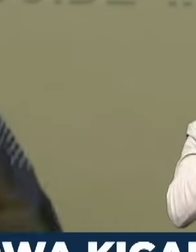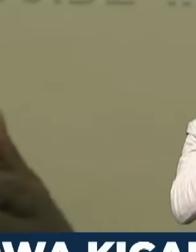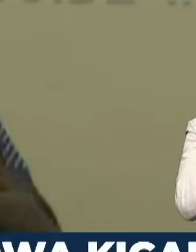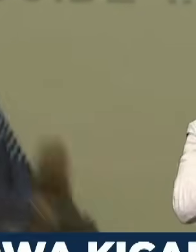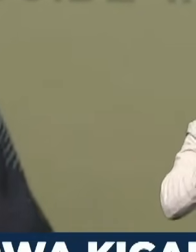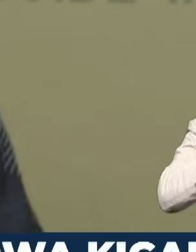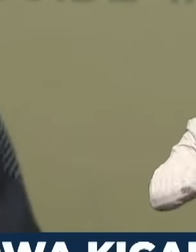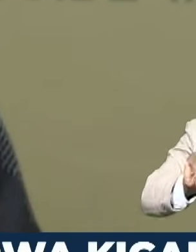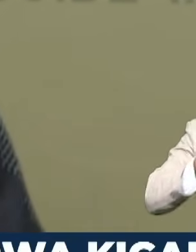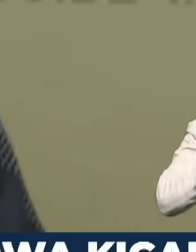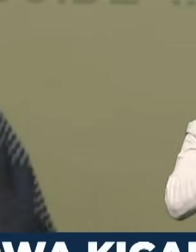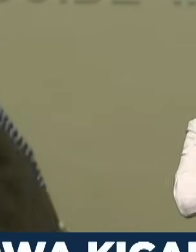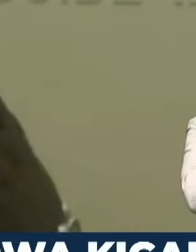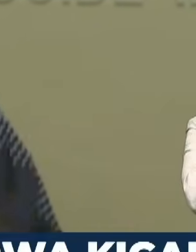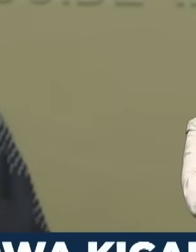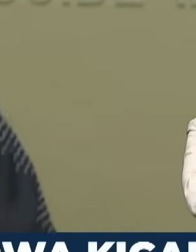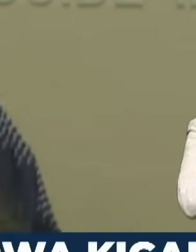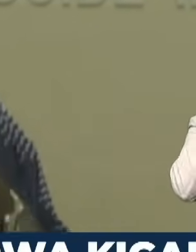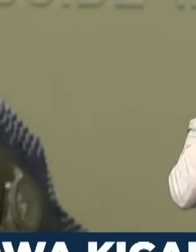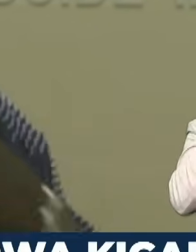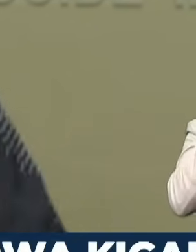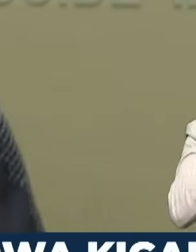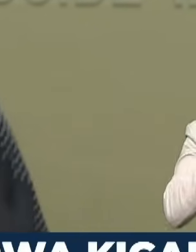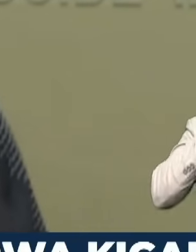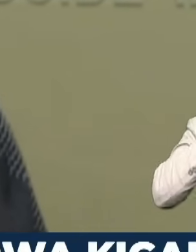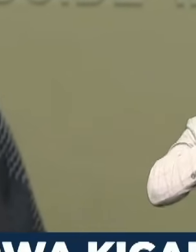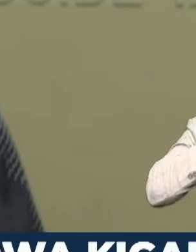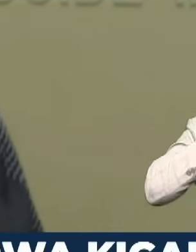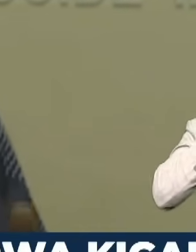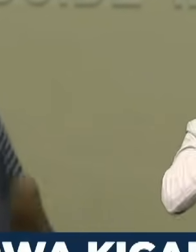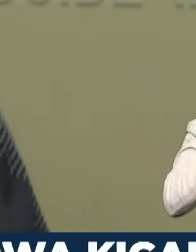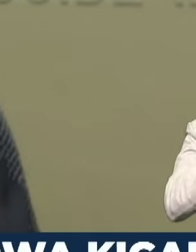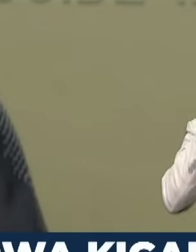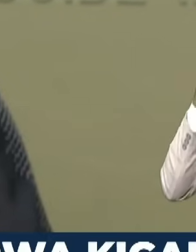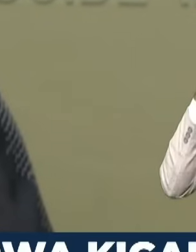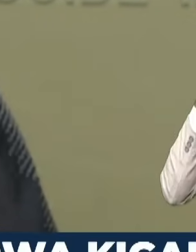mahoro no mu rukundo, kuko ibi byabaye mu Rwanda byadusigiye isomo.